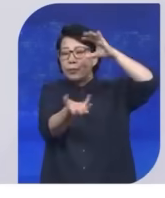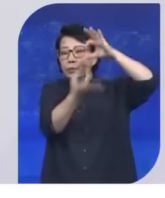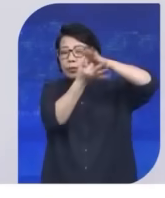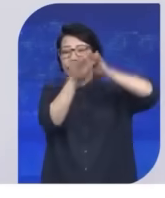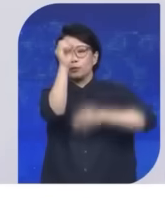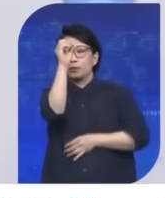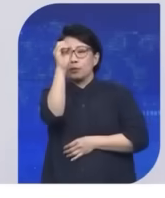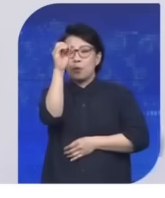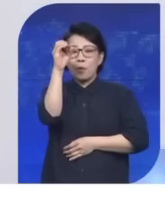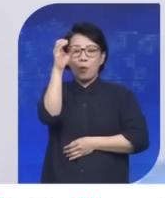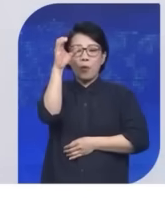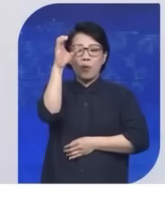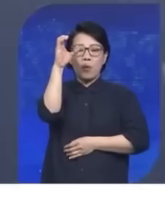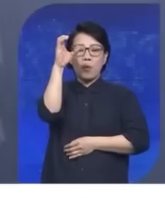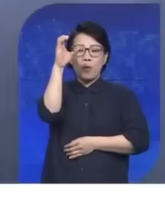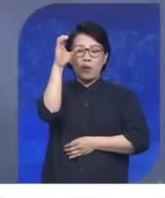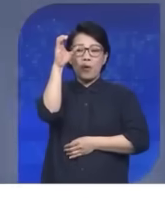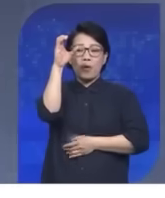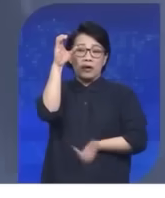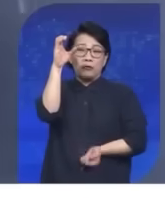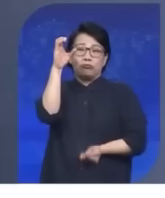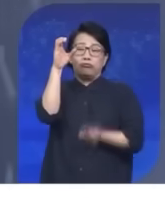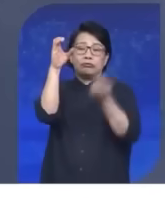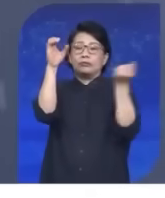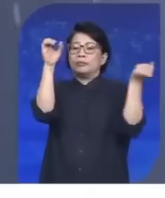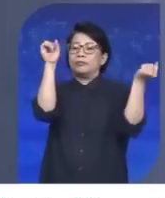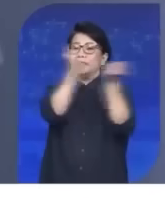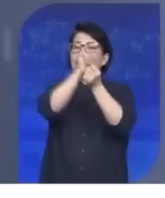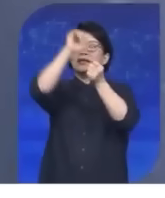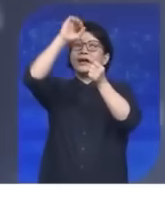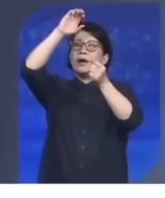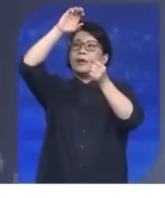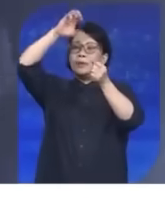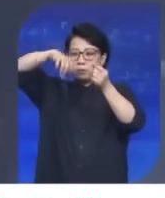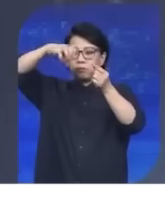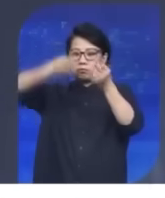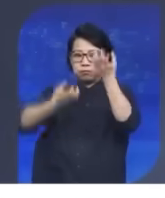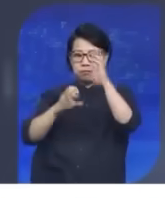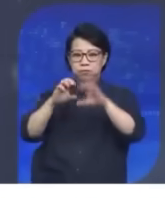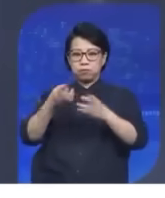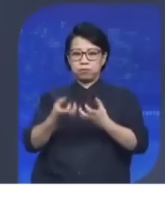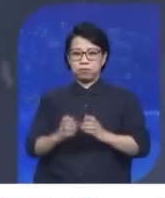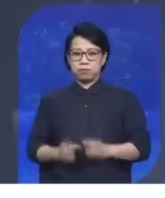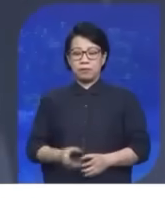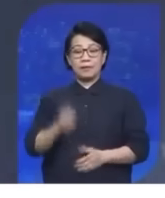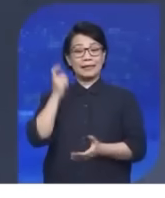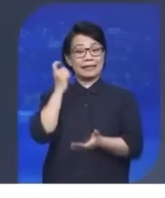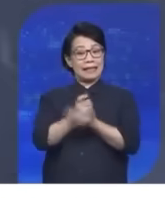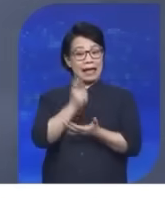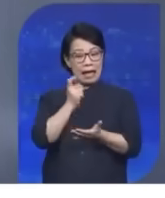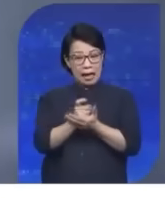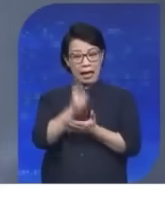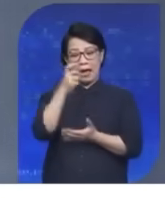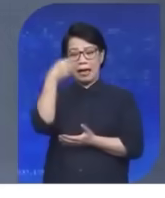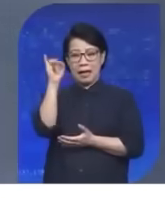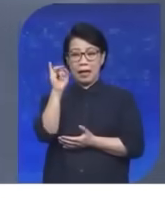lên. Đến khi đối lưu không thể đẩy lên được nữa thì sẽ rơi xuống và tạo thành mưa đá. Kích cỡ của các hạt đá